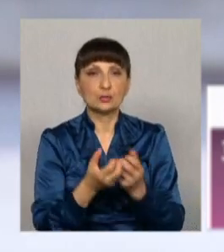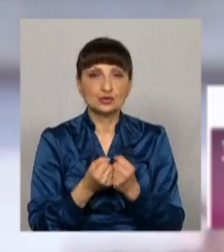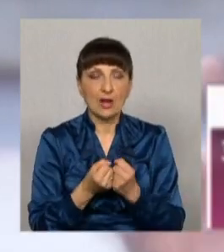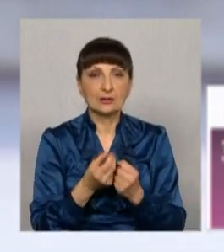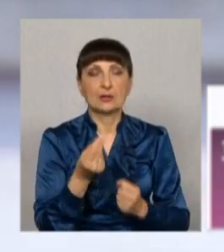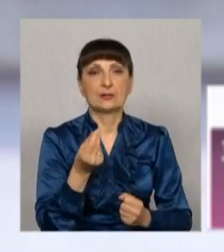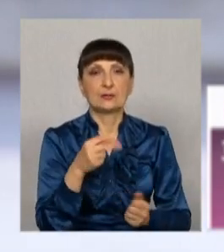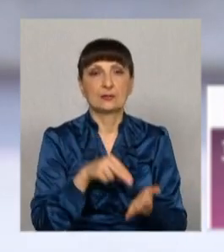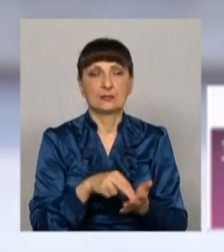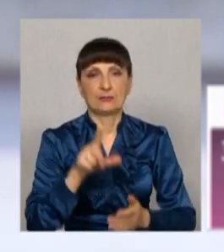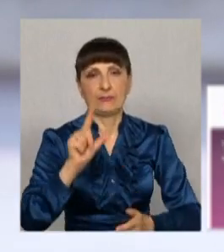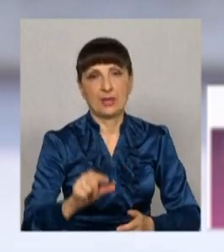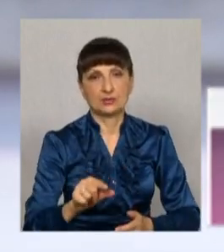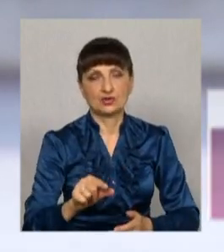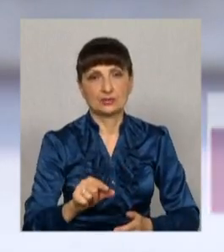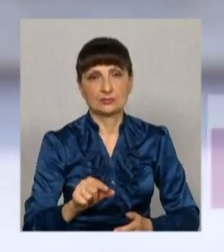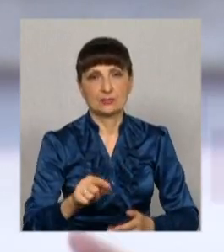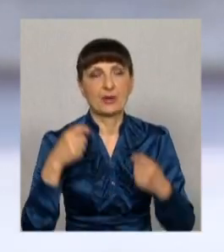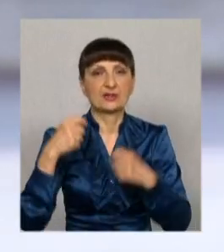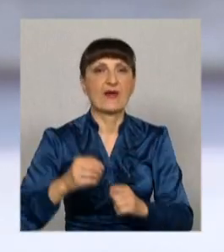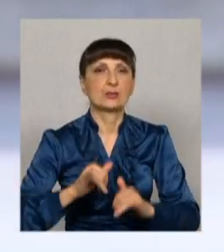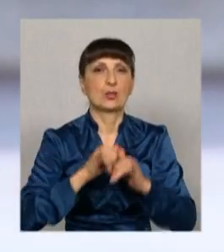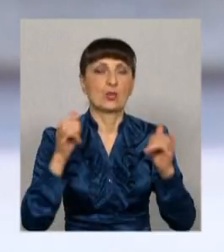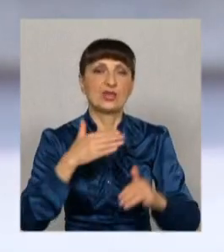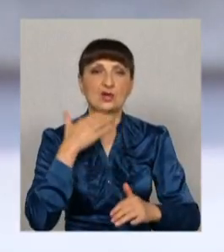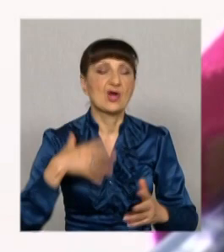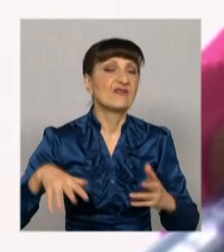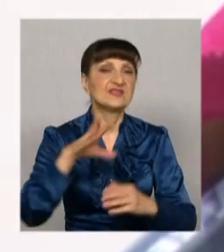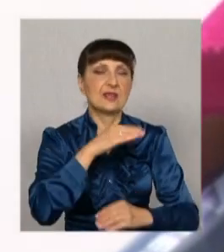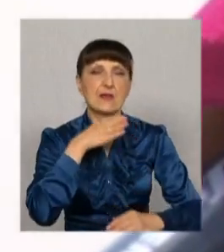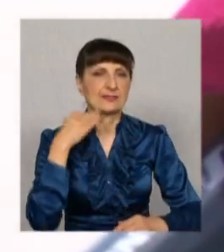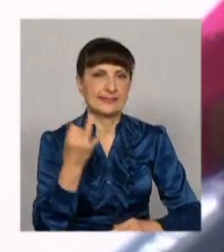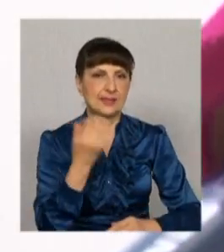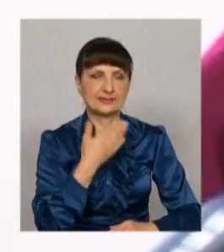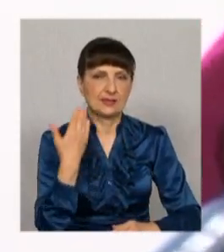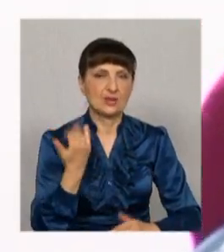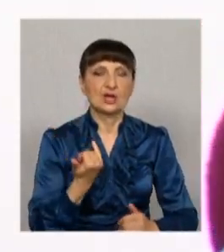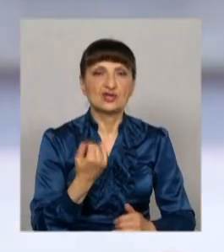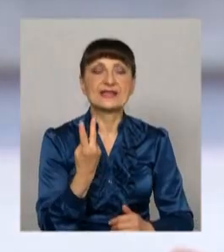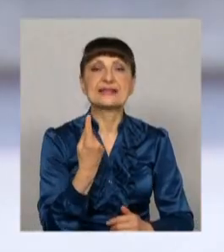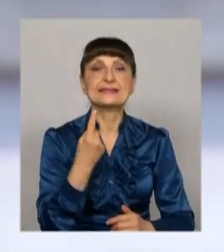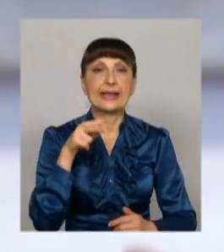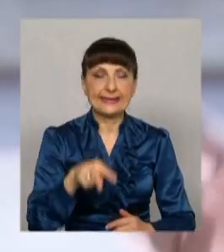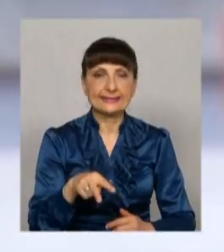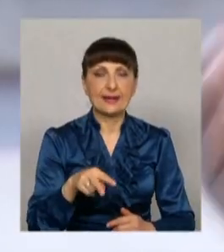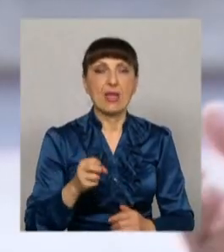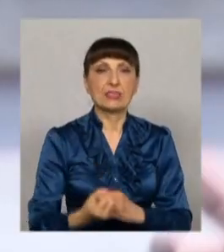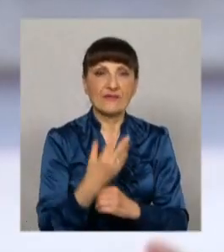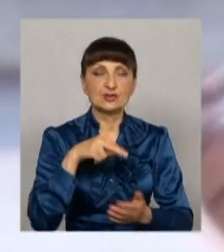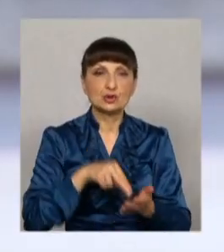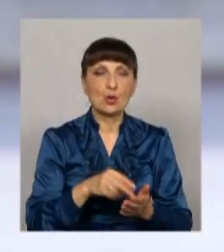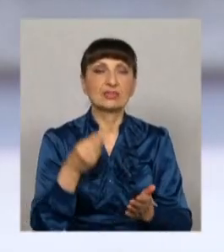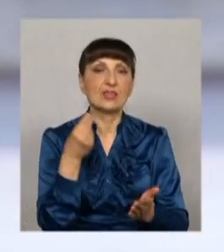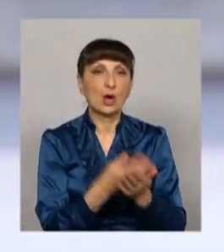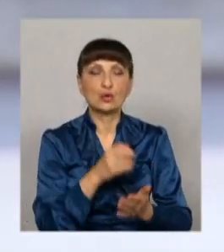регулируемые цены в тенге, дороже которых ты не можешь продавать. Естественно, это никому не будет интересно. Сейчас у нас литр нефти сырой стоит дороже,